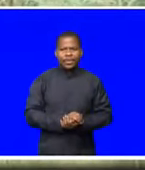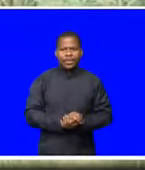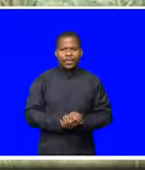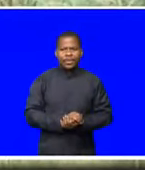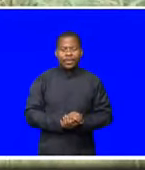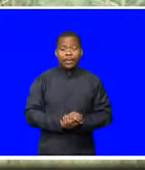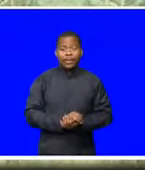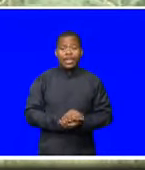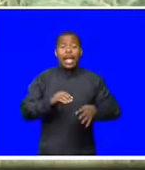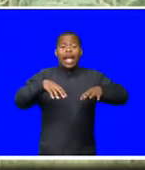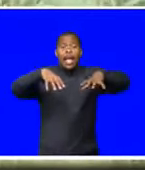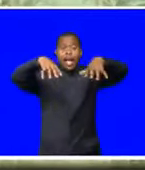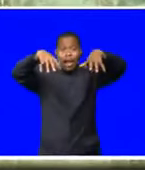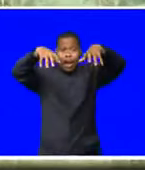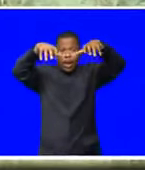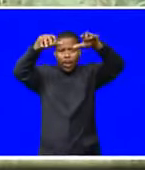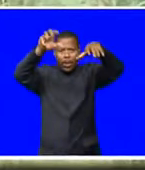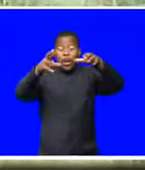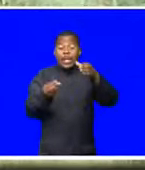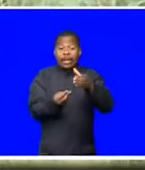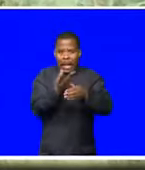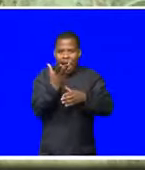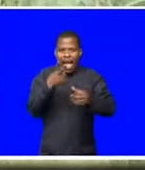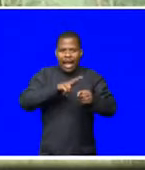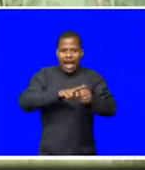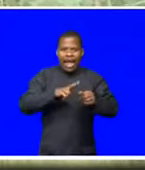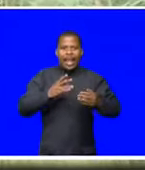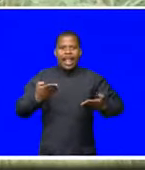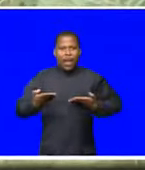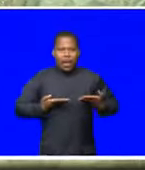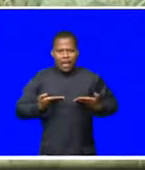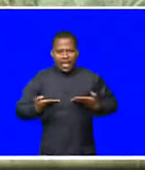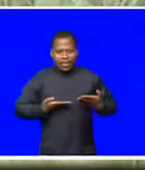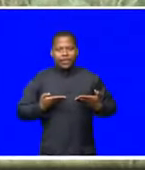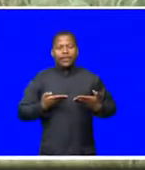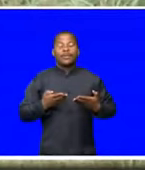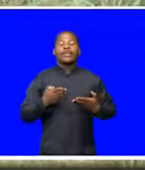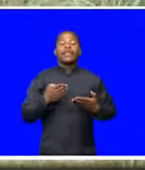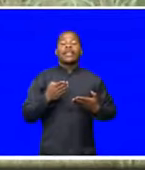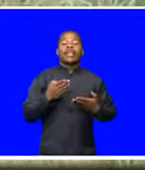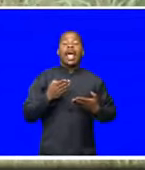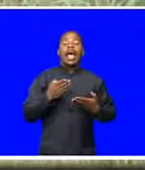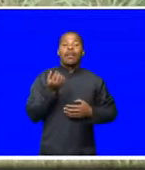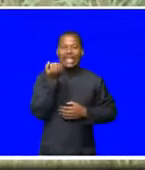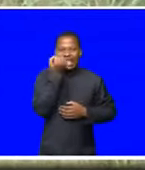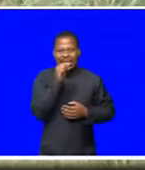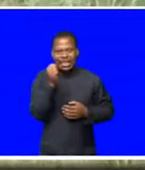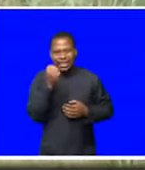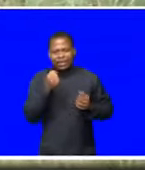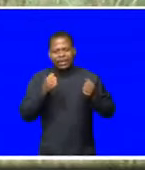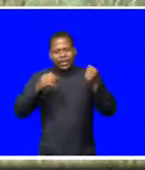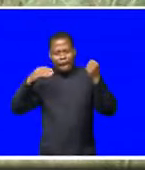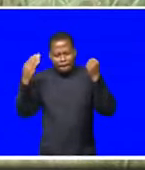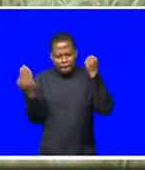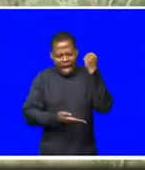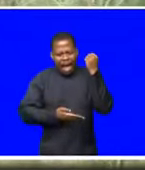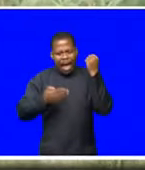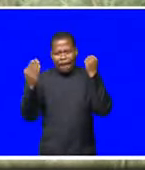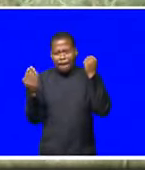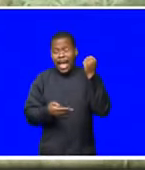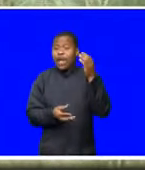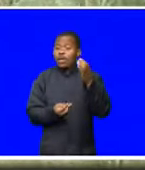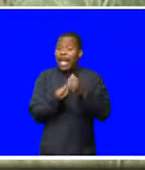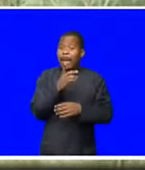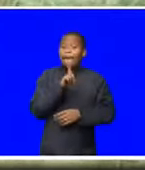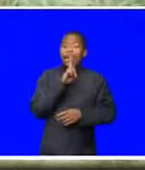etimvula sesicalile kufuna. Silimele kakhulu nje imoba igcwele phansi emasimini bese sicalile shisile. Inkinga lesinayo